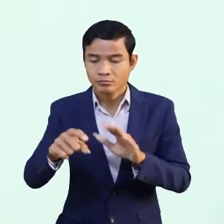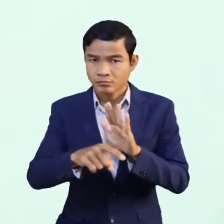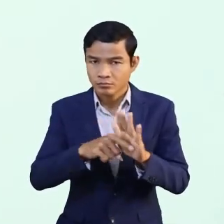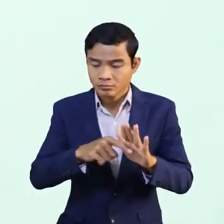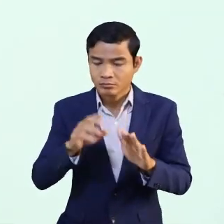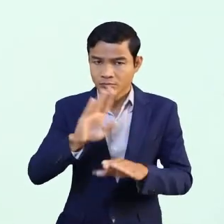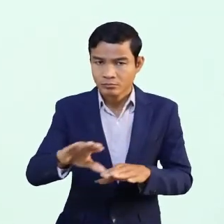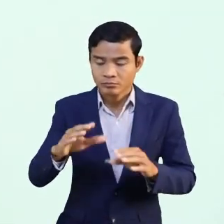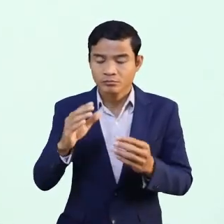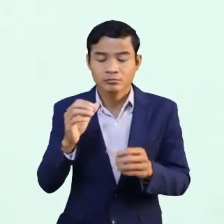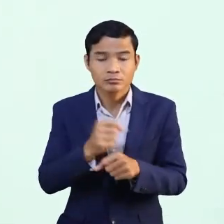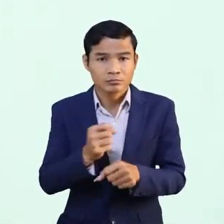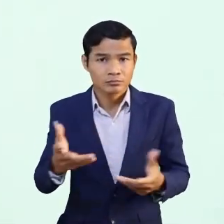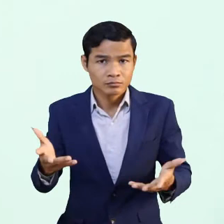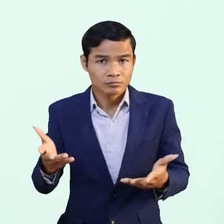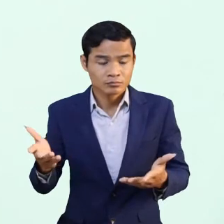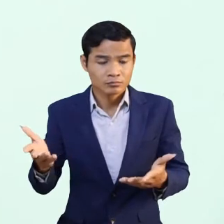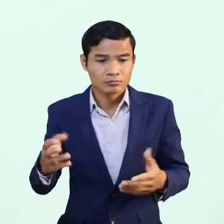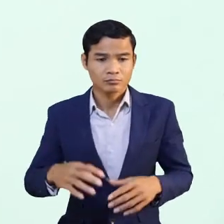រូវធ្វើដូចម្ដេចកូនណា